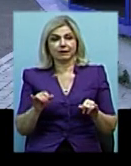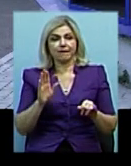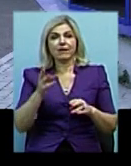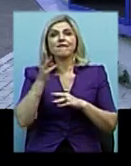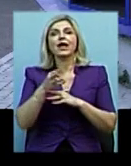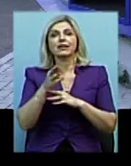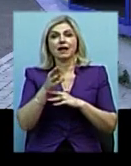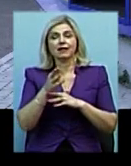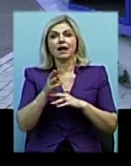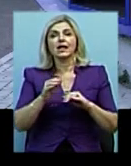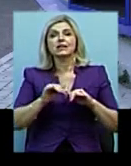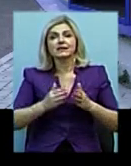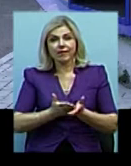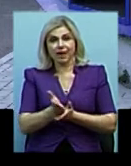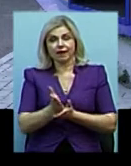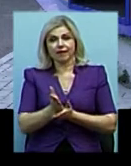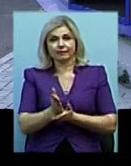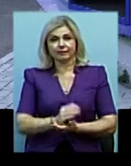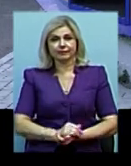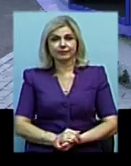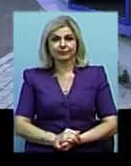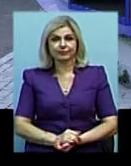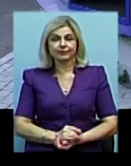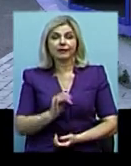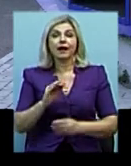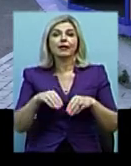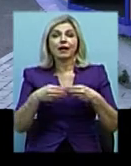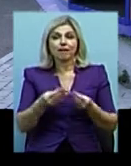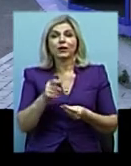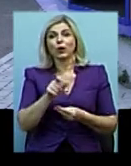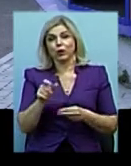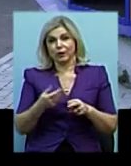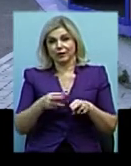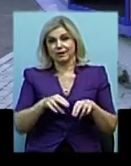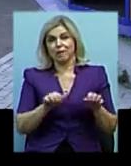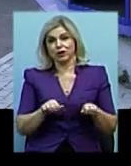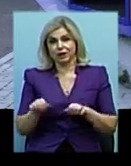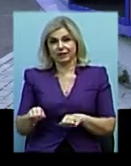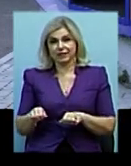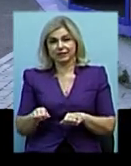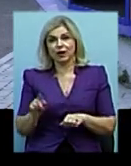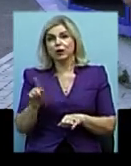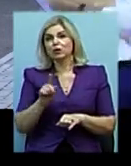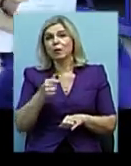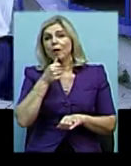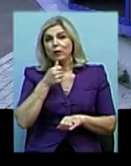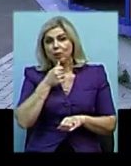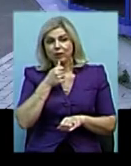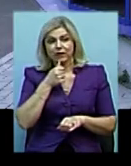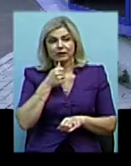відеомейкінгу у сфері і давати людям цю можливість щось попробувати